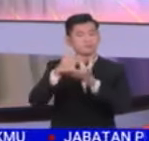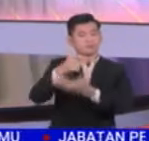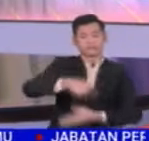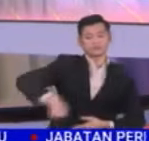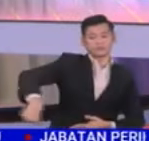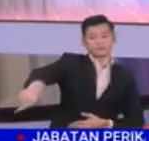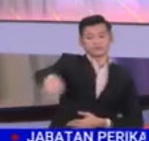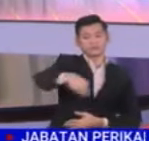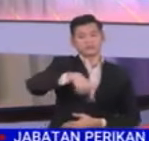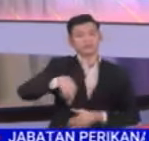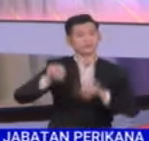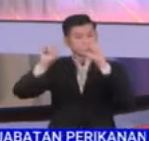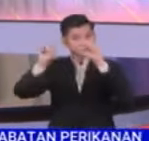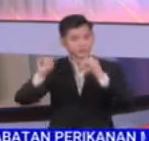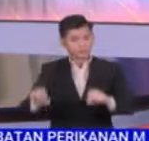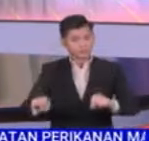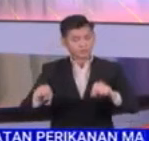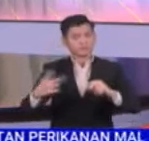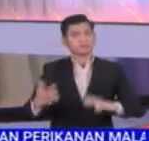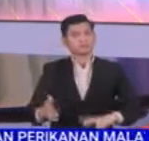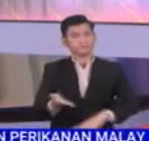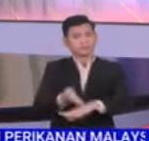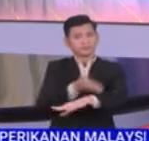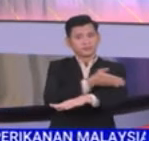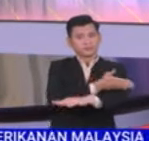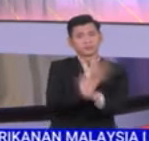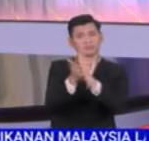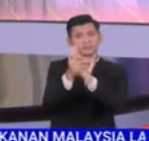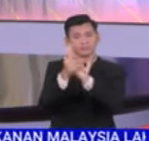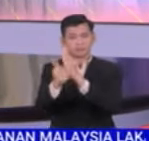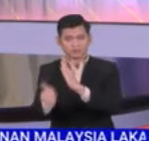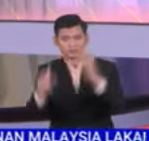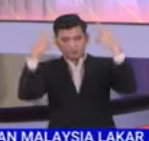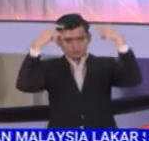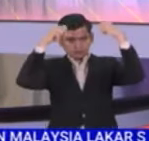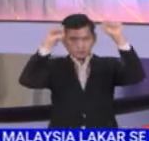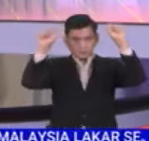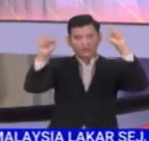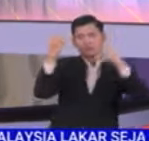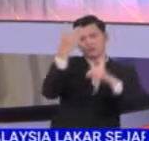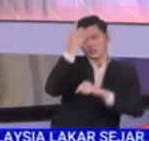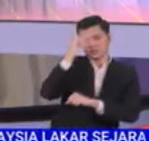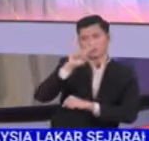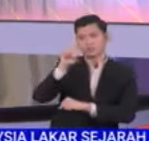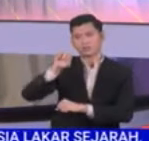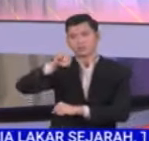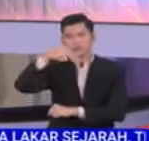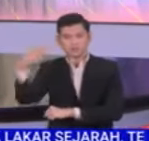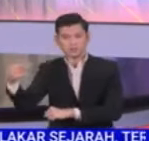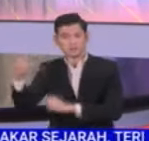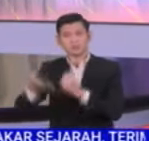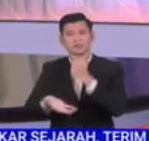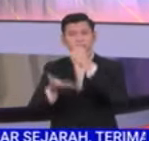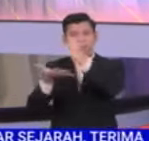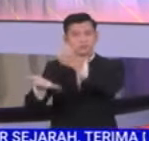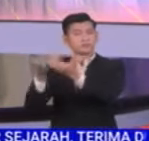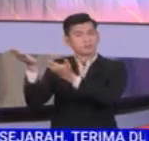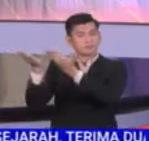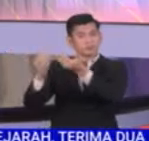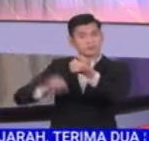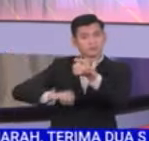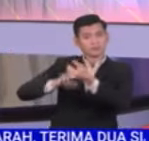itu lebih berdaya maju mengurusinya Datuk Sri Azizah Madun berkata butuhkan itu mobil kan kemudahan pembiayaan